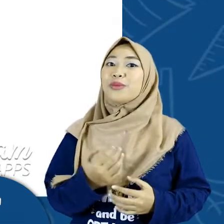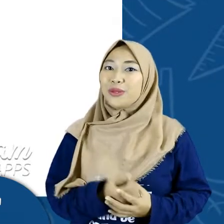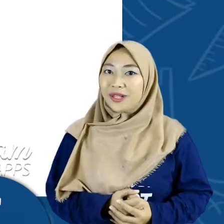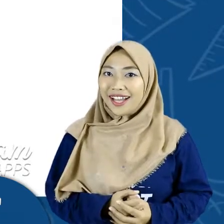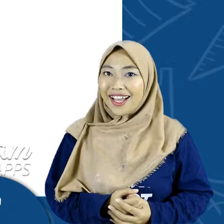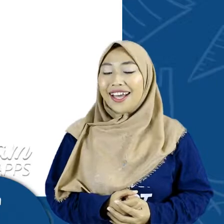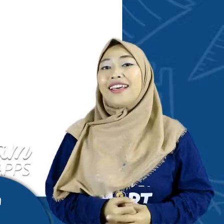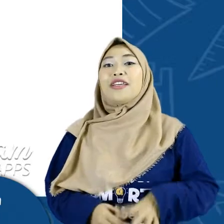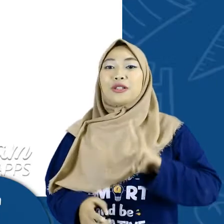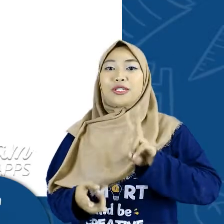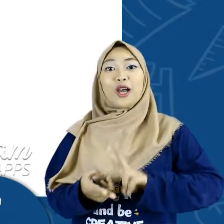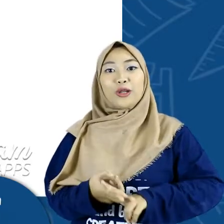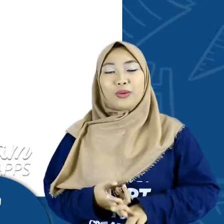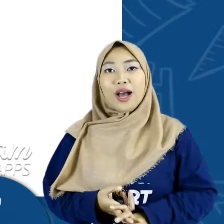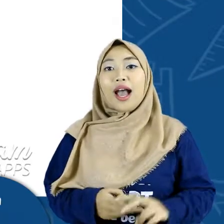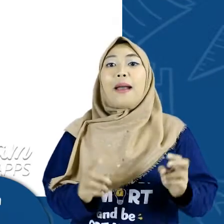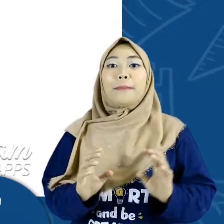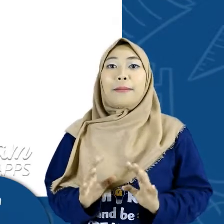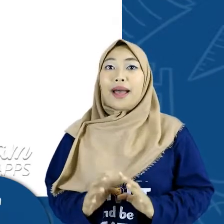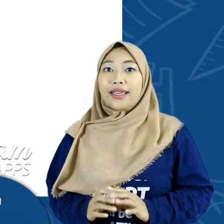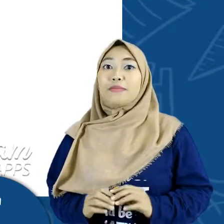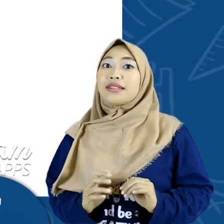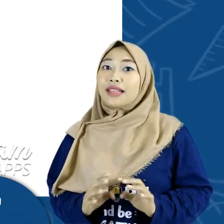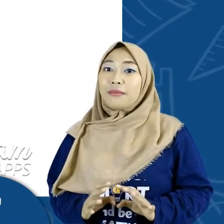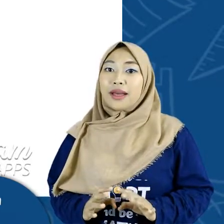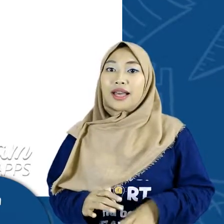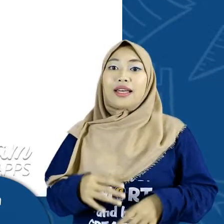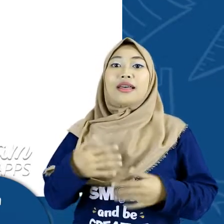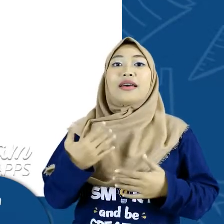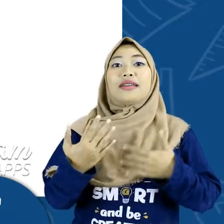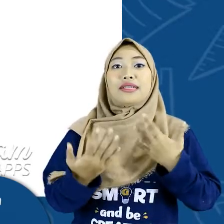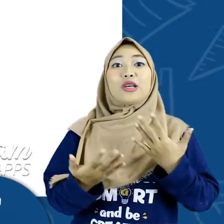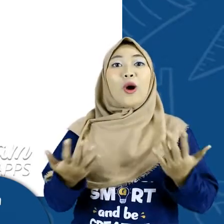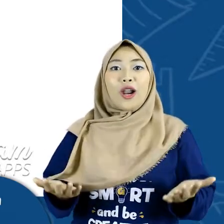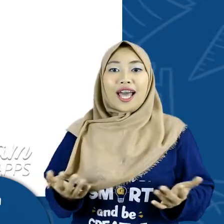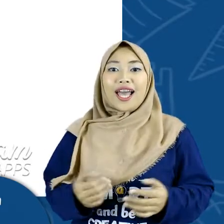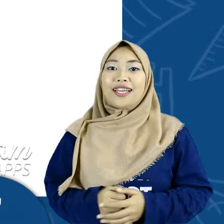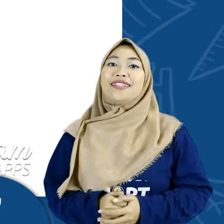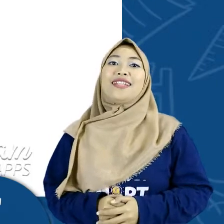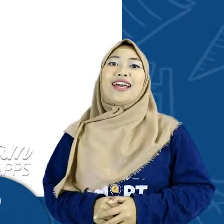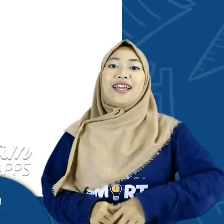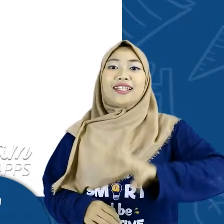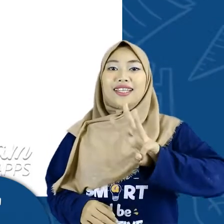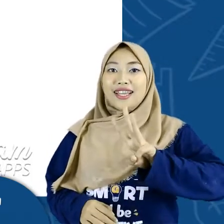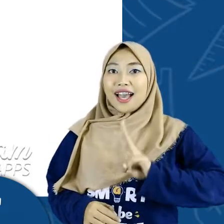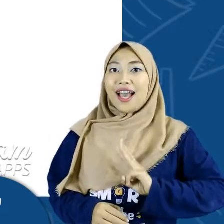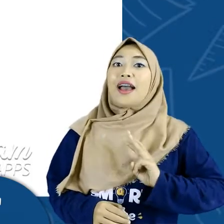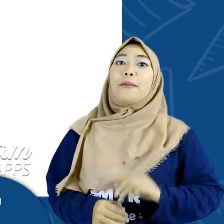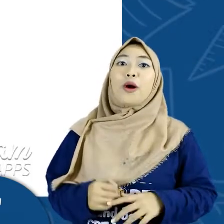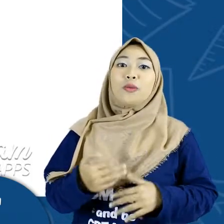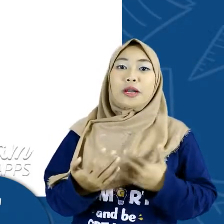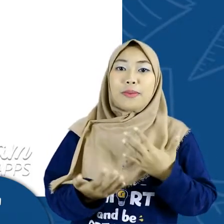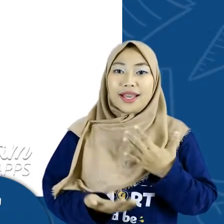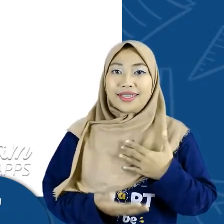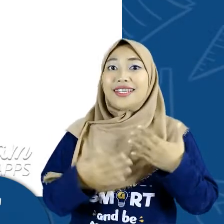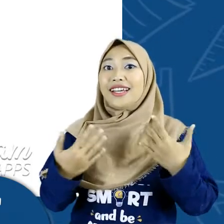sedang membutuhkan. Terus yang kedua, bermain bersama di sekolah. Nah, yang ketiga,